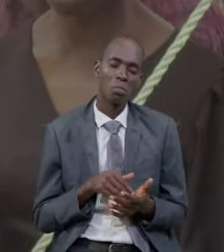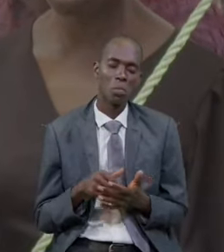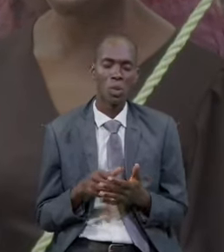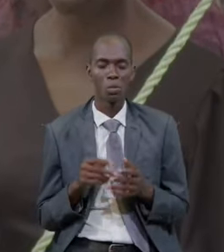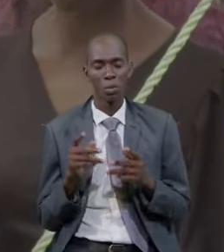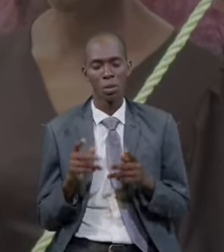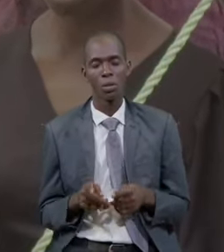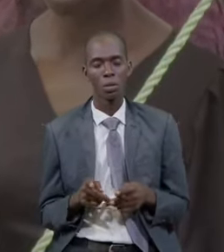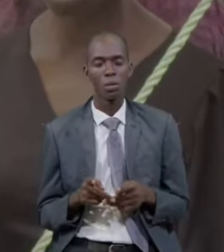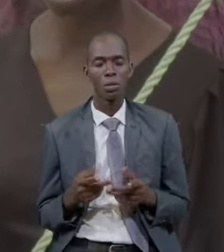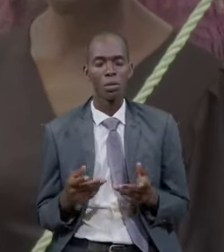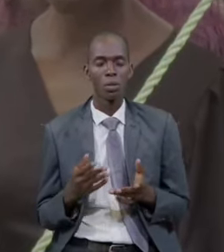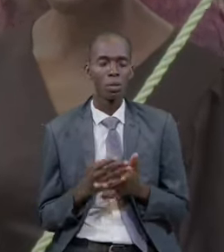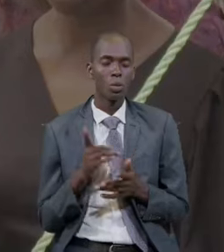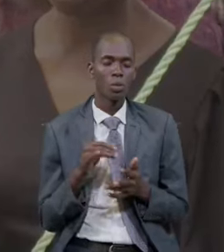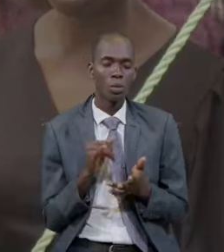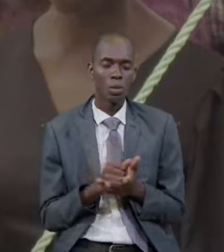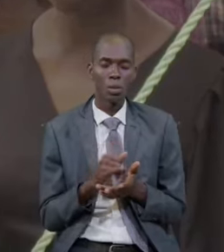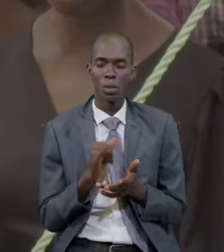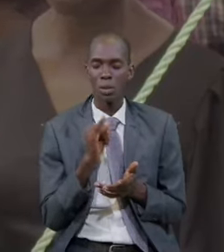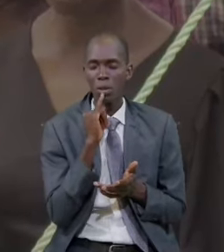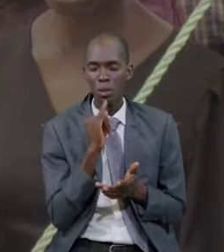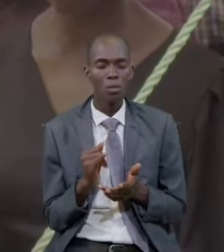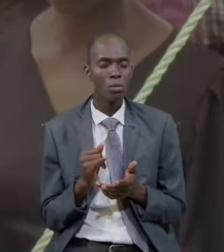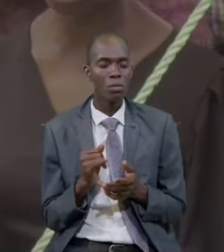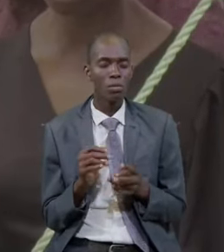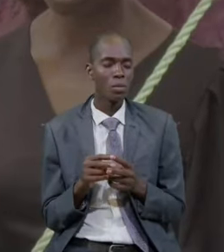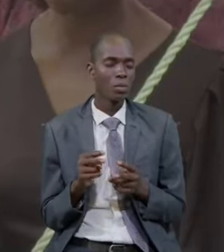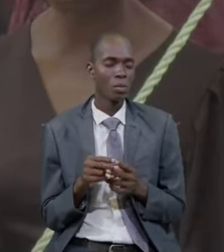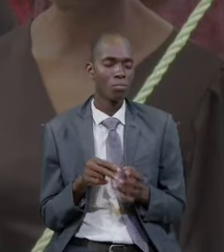Un pied dans la mer et un pied sur terre.